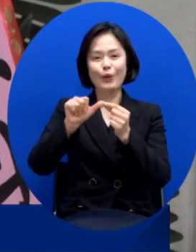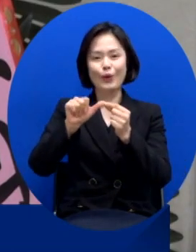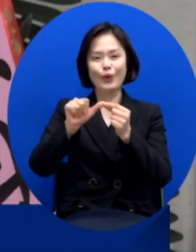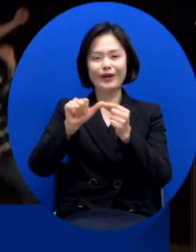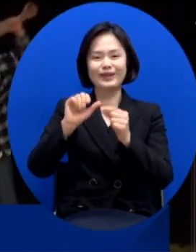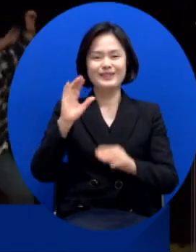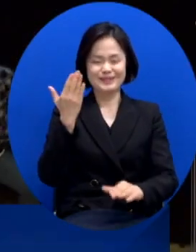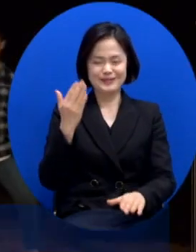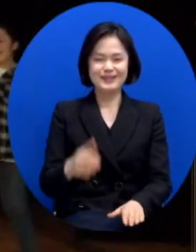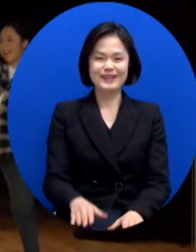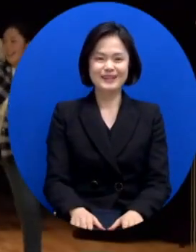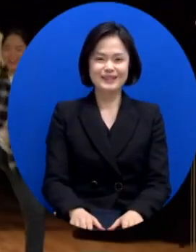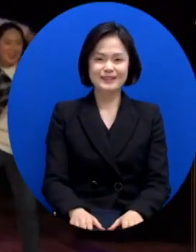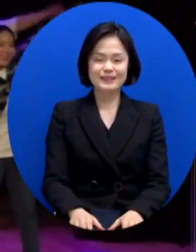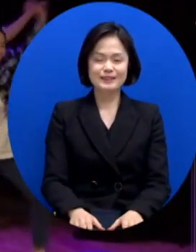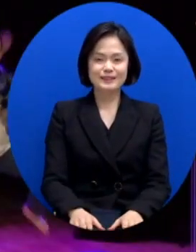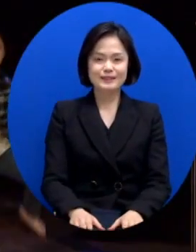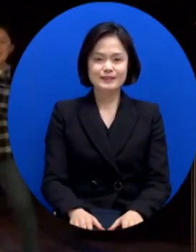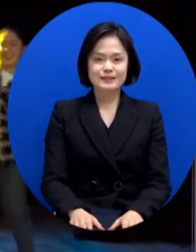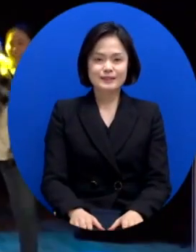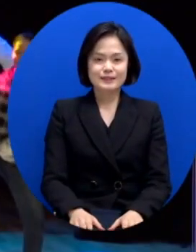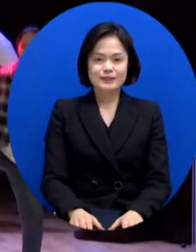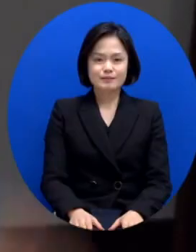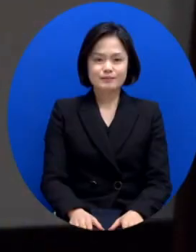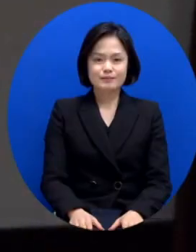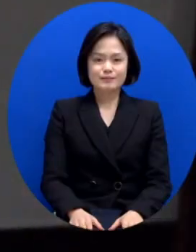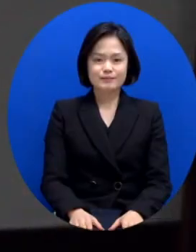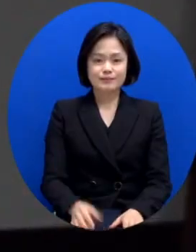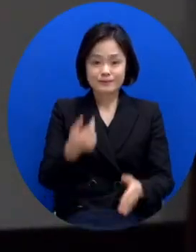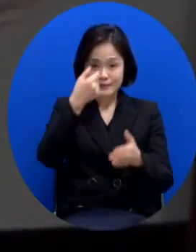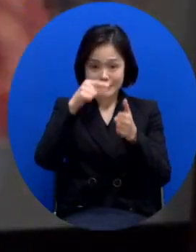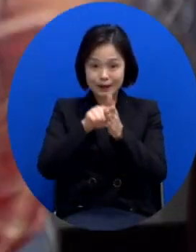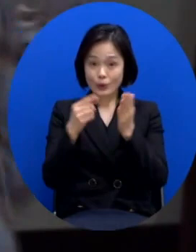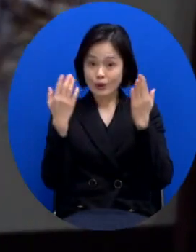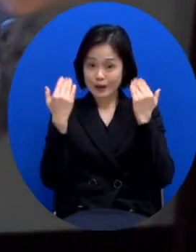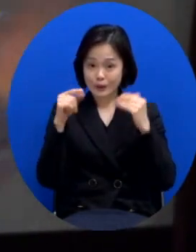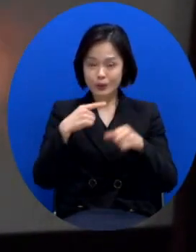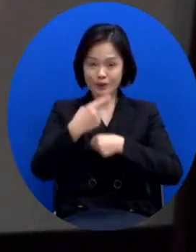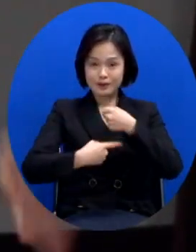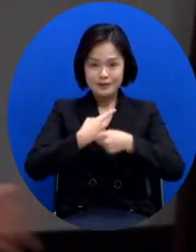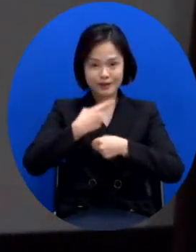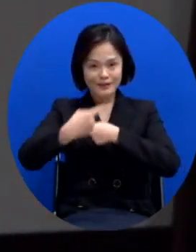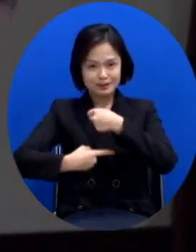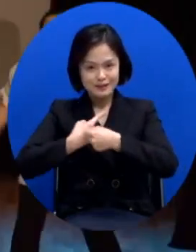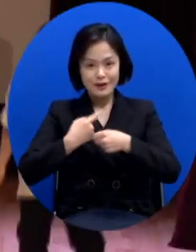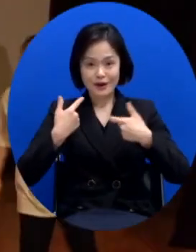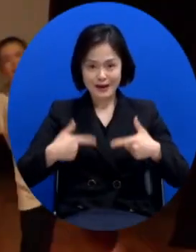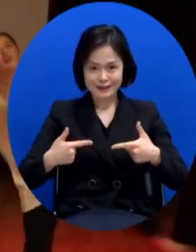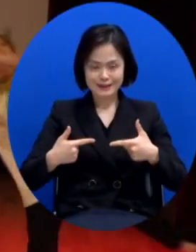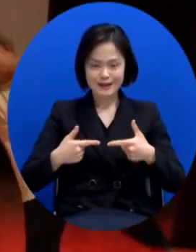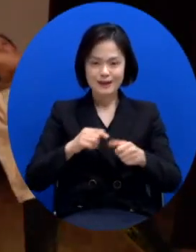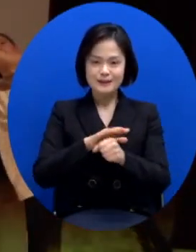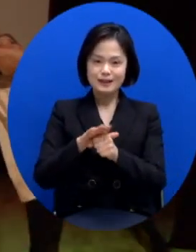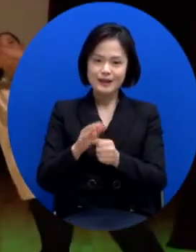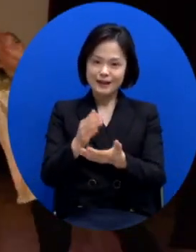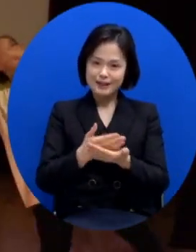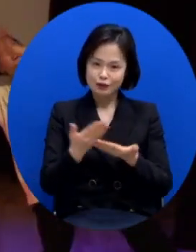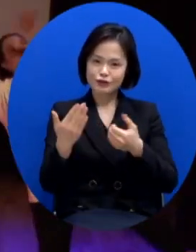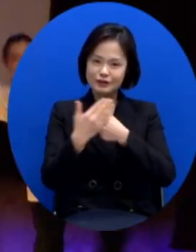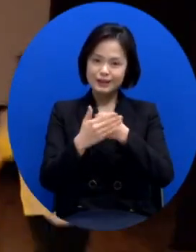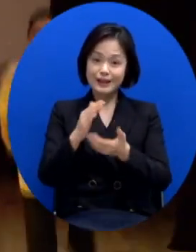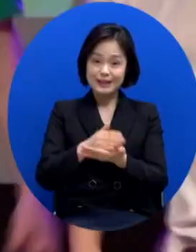되었습니다 4일에 기록하고 또는 매년 지역 공용체 사랑과 은혜를 나누는 시간을 마련 해 오고